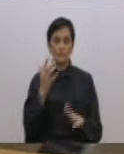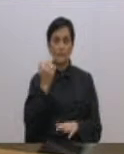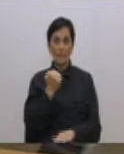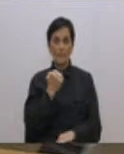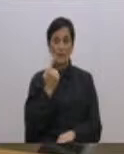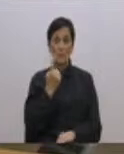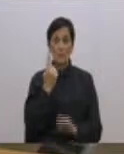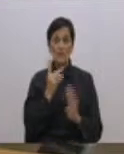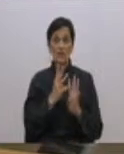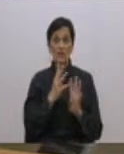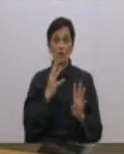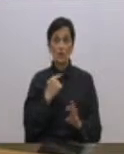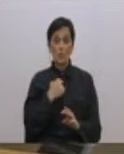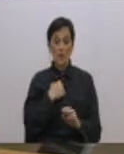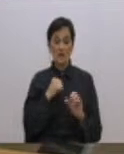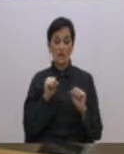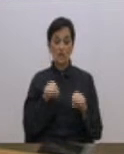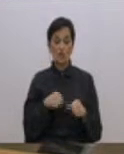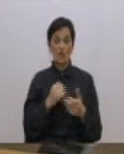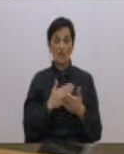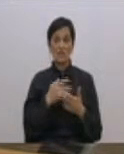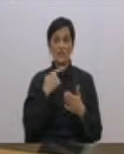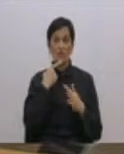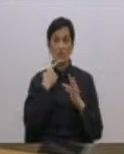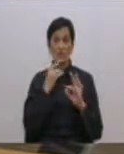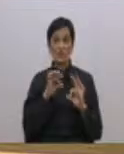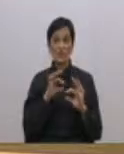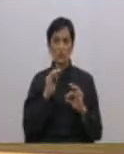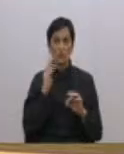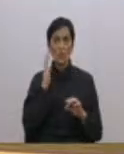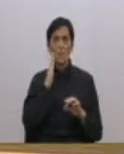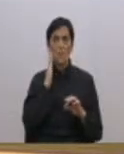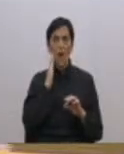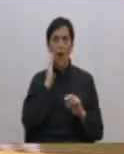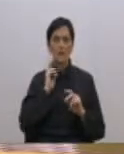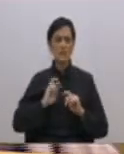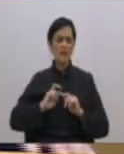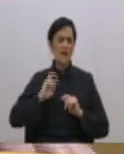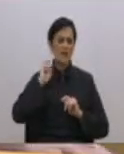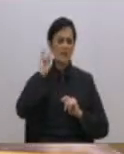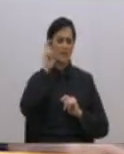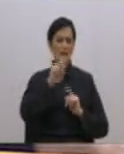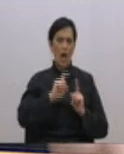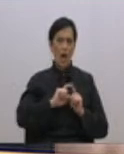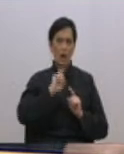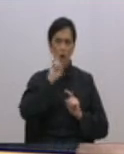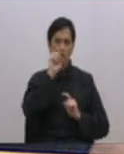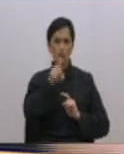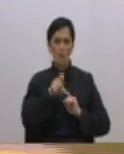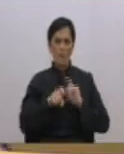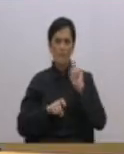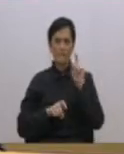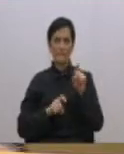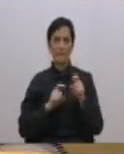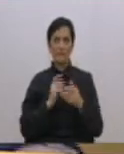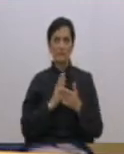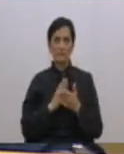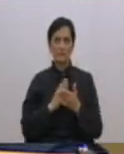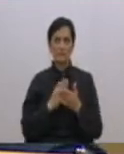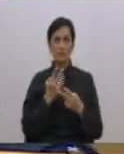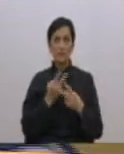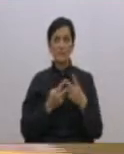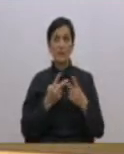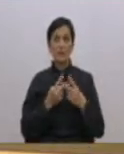დიდი მადლობა, რაკი მაქვს შესაძლებლობა აქვე ვიტყვი, რომ ეს მართლაც ნახტომისებური წინ გადადგმული ნაბიჯი შეგვიძლია ასე ვთქვათ